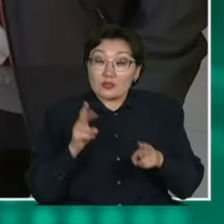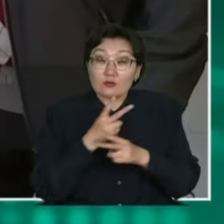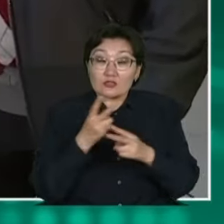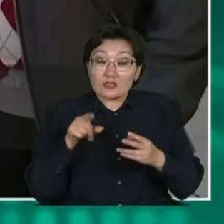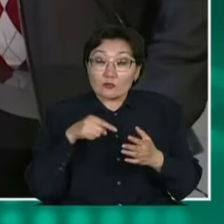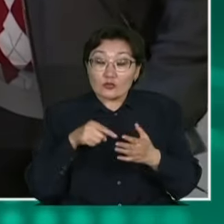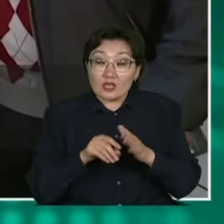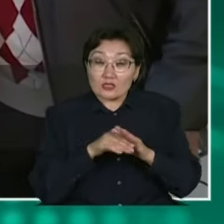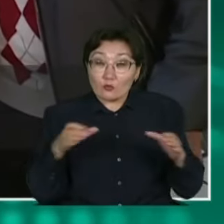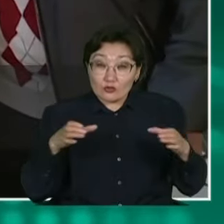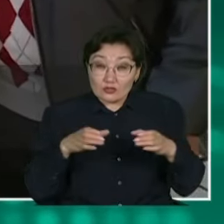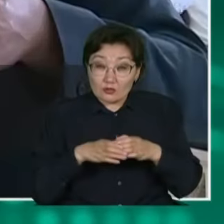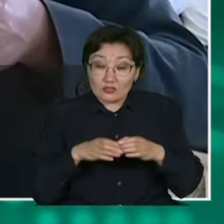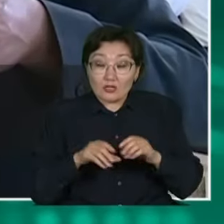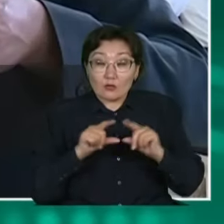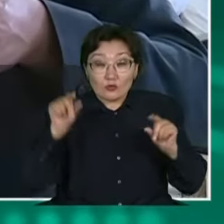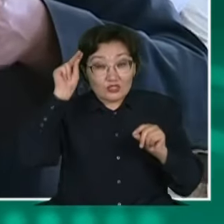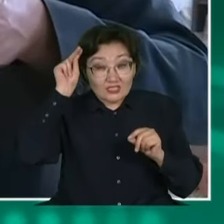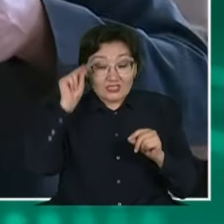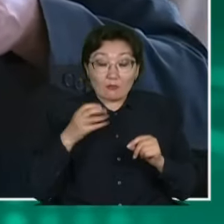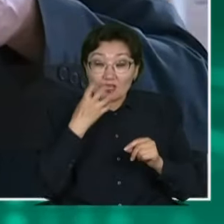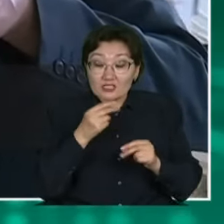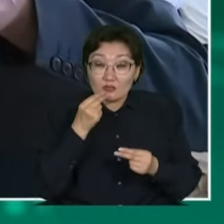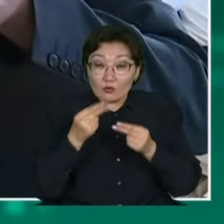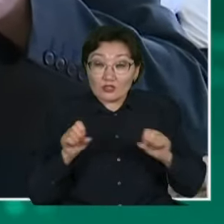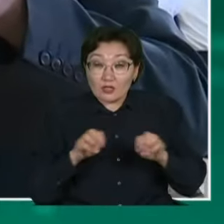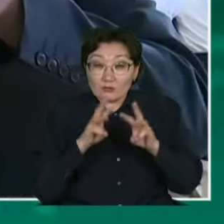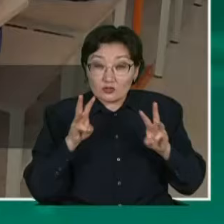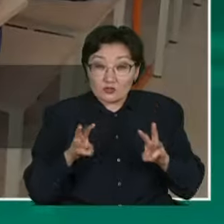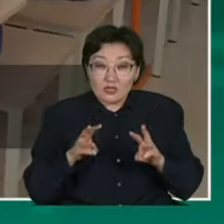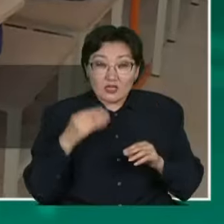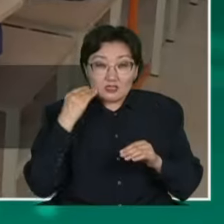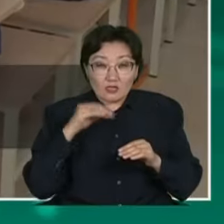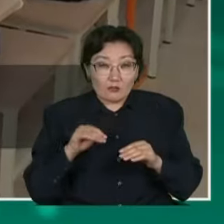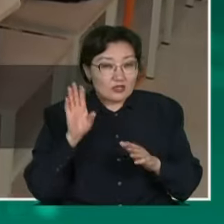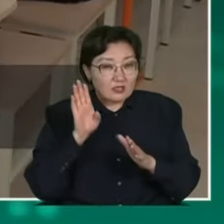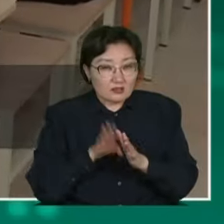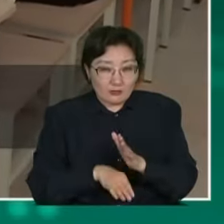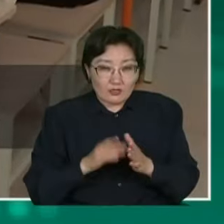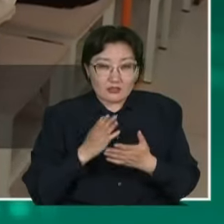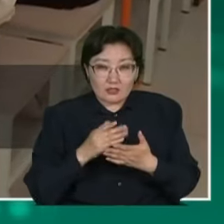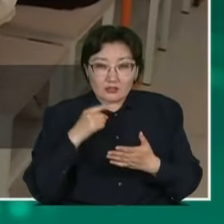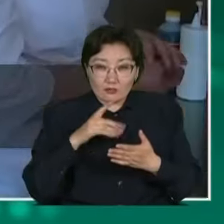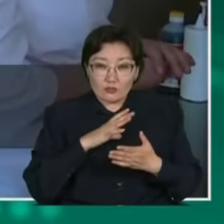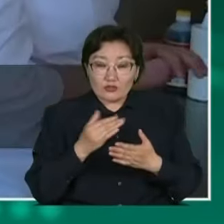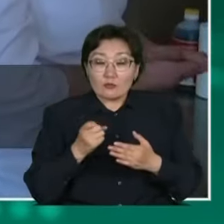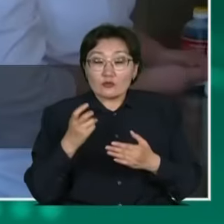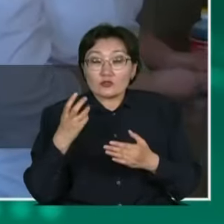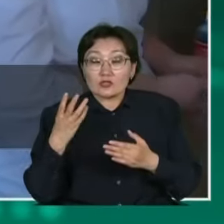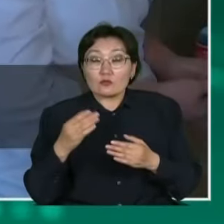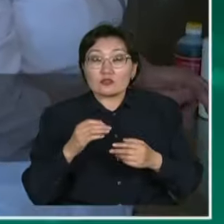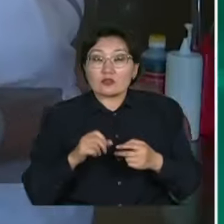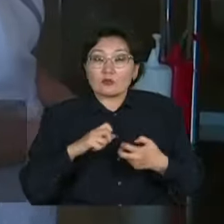қалалық мәслихат депутаттары оқу ордаларында ыстық тамақпен қамтудың сапасы сын көтермей тұр дейді. Олар бірқатар